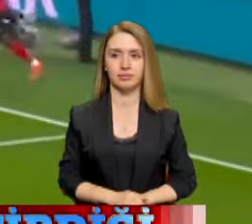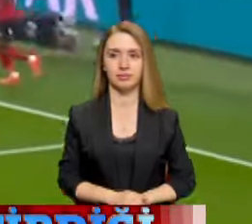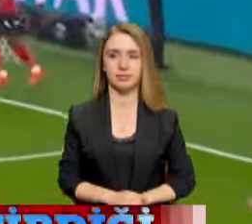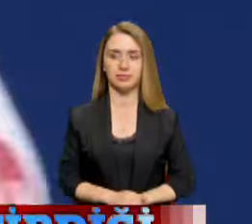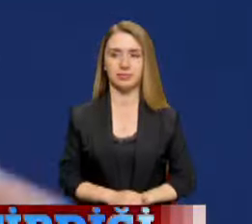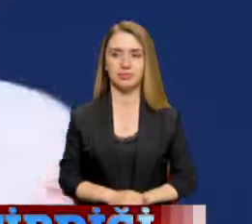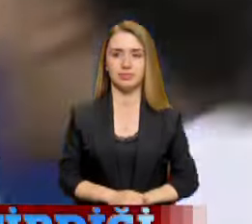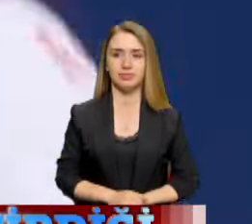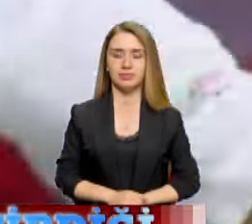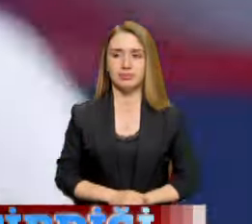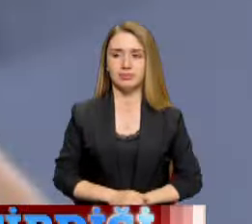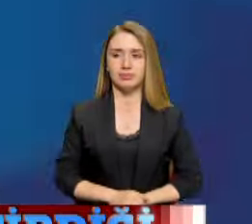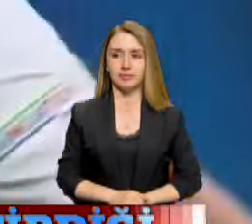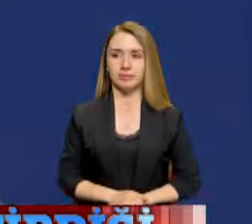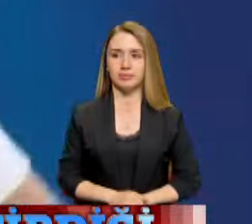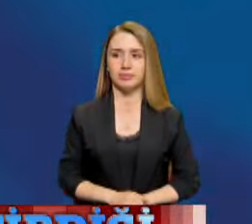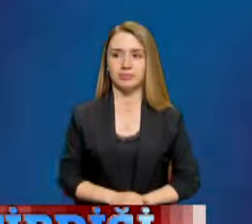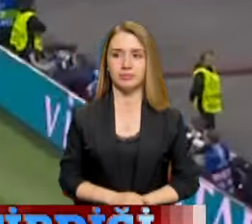gol!